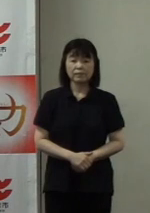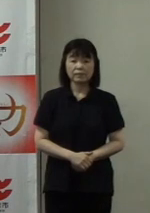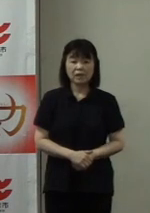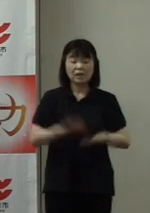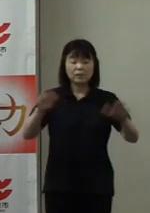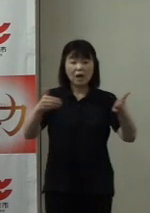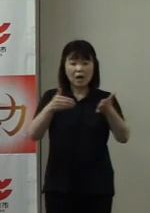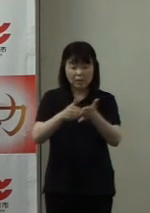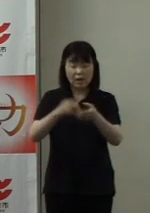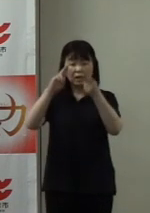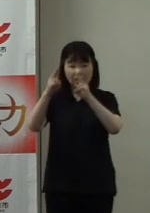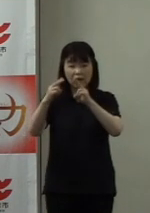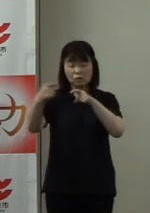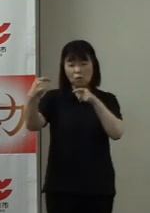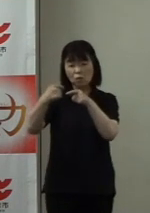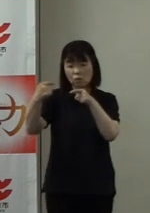交渉をしておる中で、